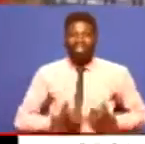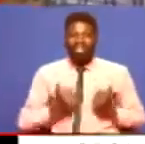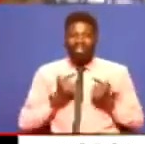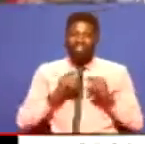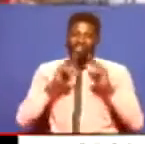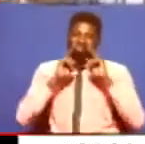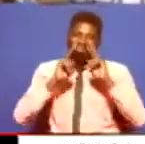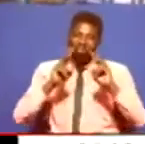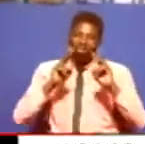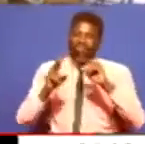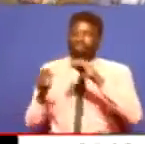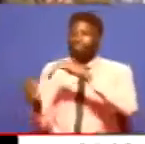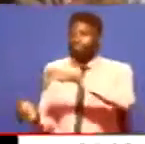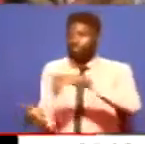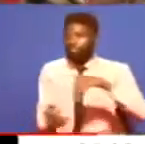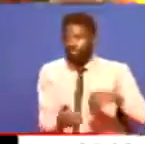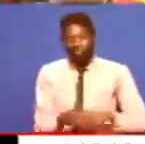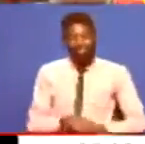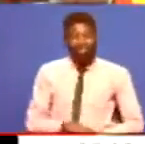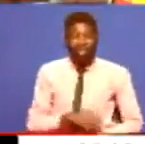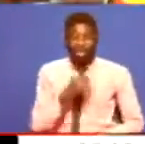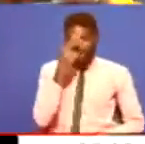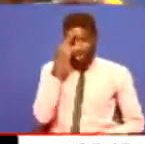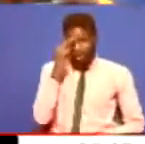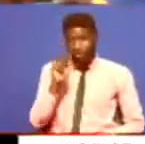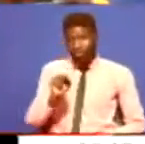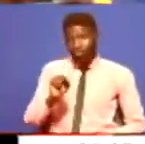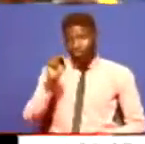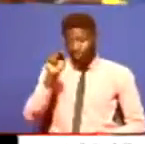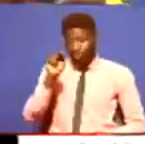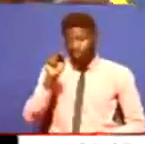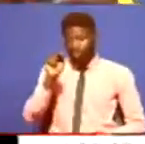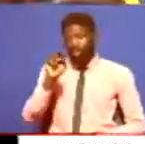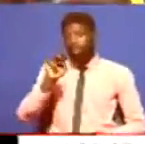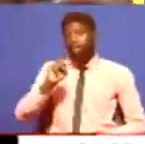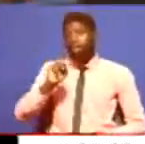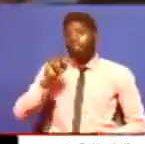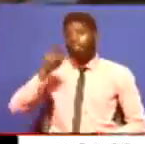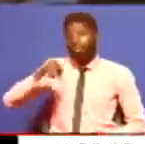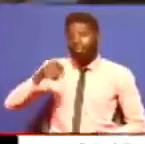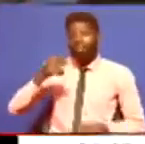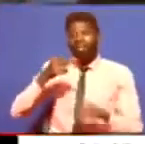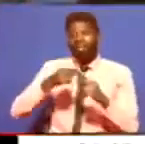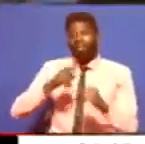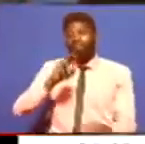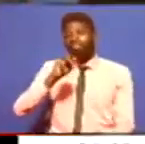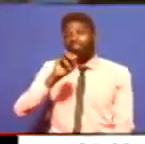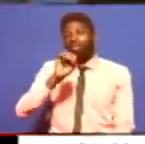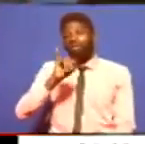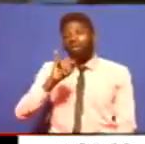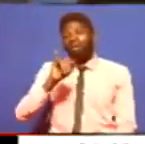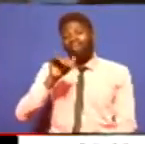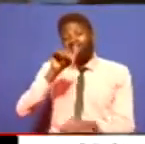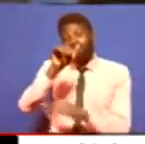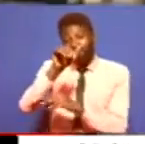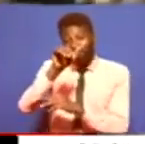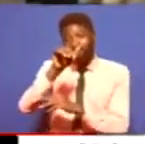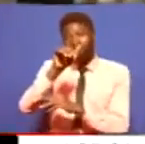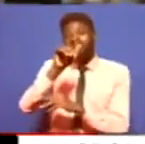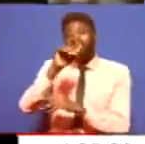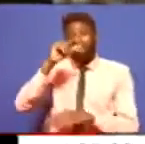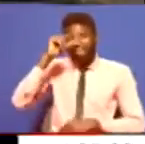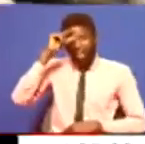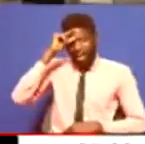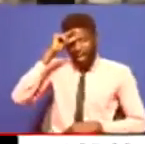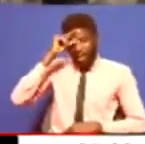Narok North Member of Parliament Moitalel Olekenta is calling for an audit of the county government funds, alleging that millions